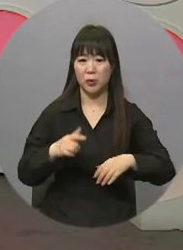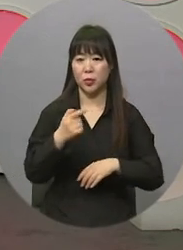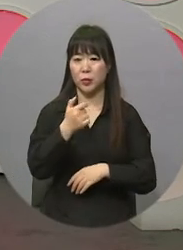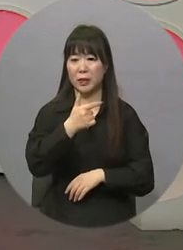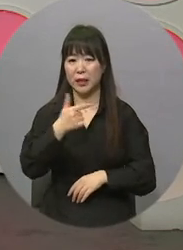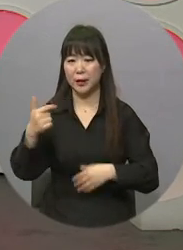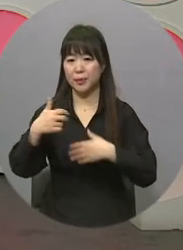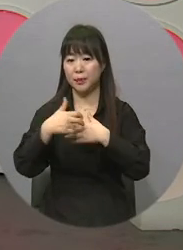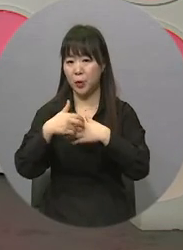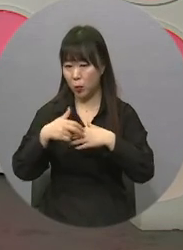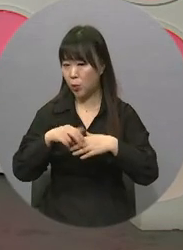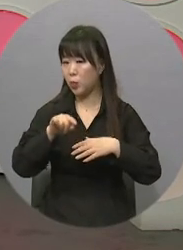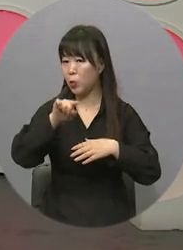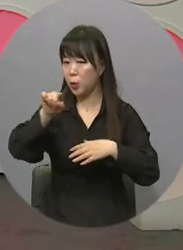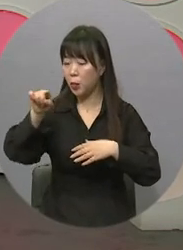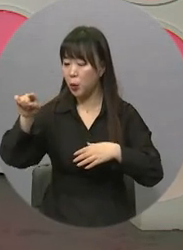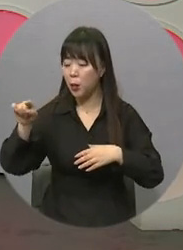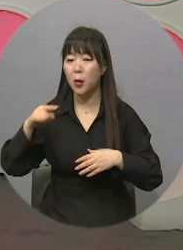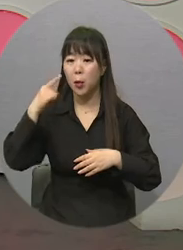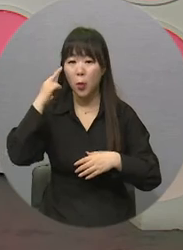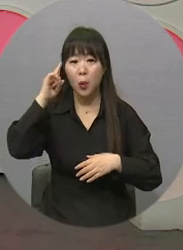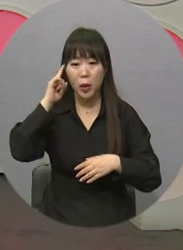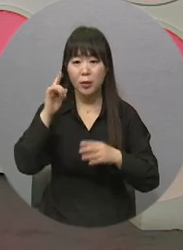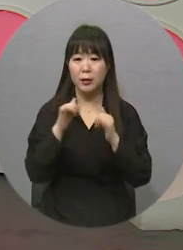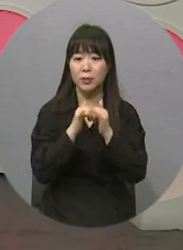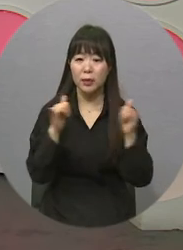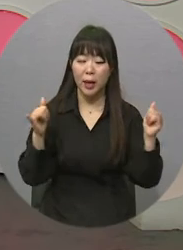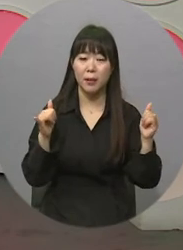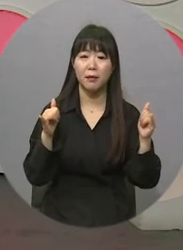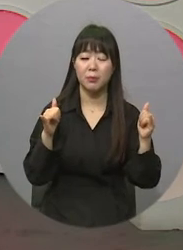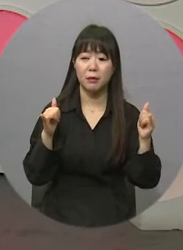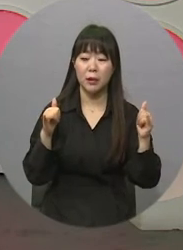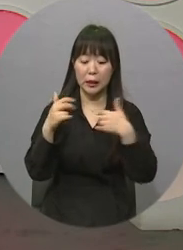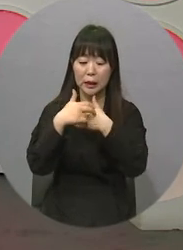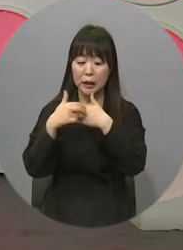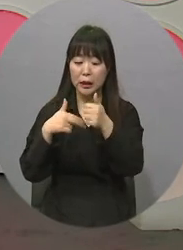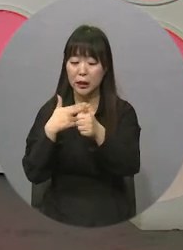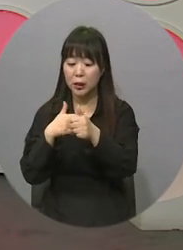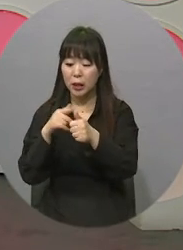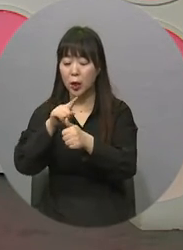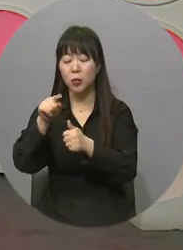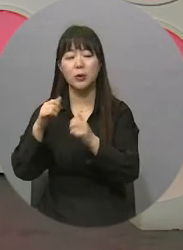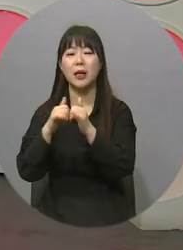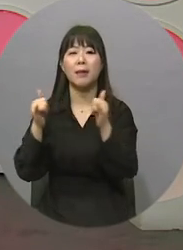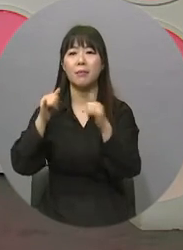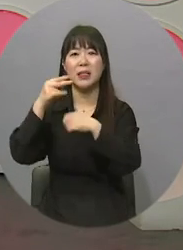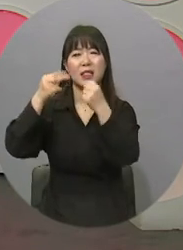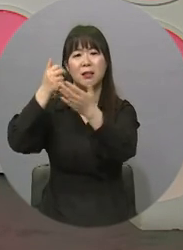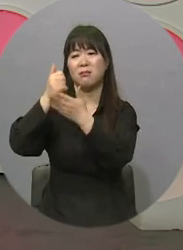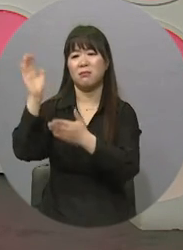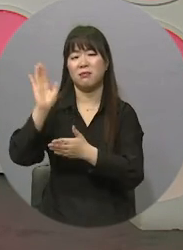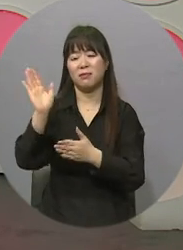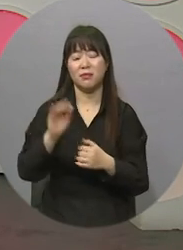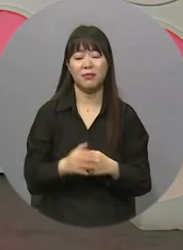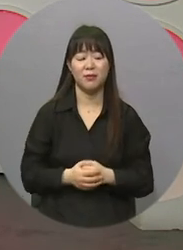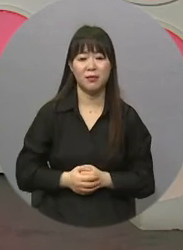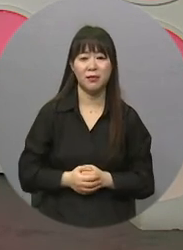큰 병원 특히나. 그럼요. 왜냐면 사람이거든요. 의사도. 그쵸. 신이 아니에요. 자, 그래서